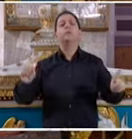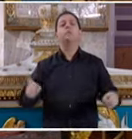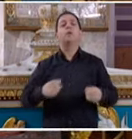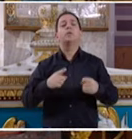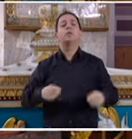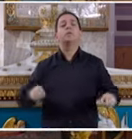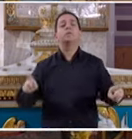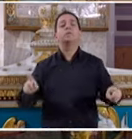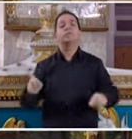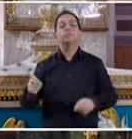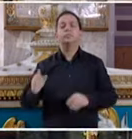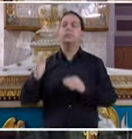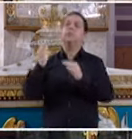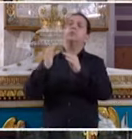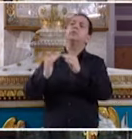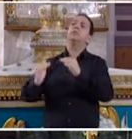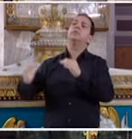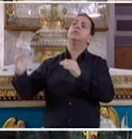δεηθμόμεν.